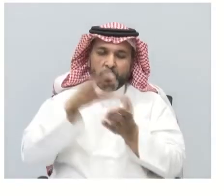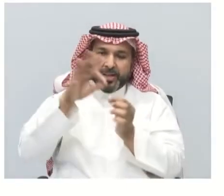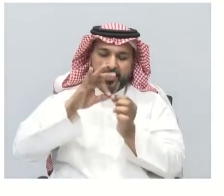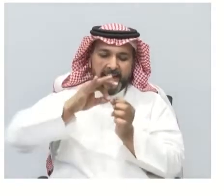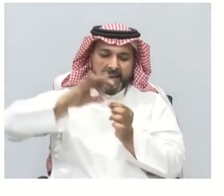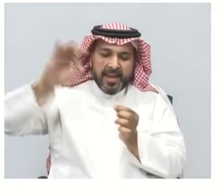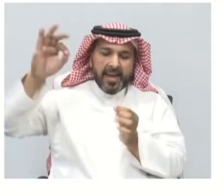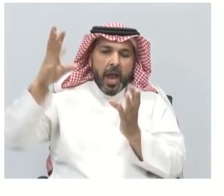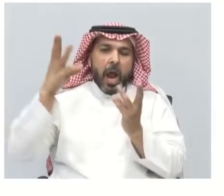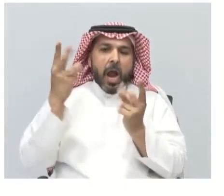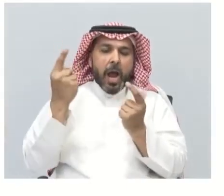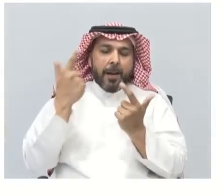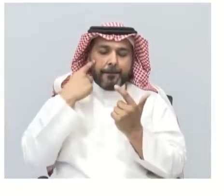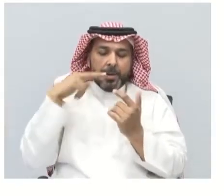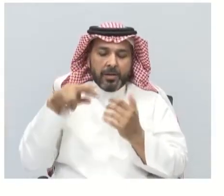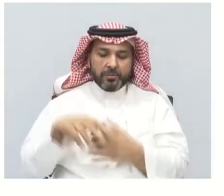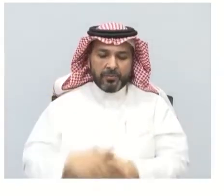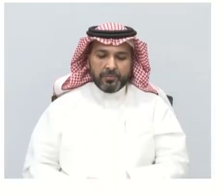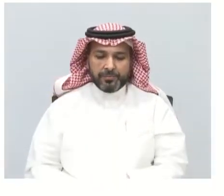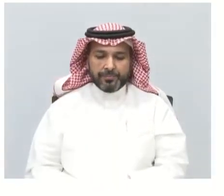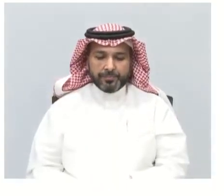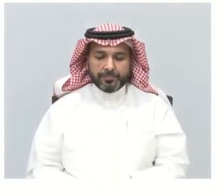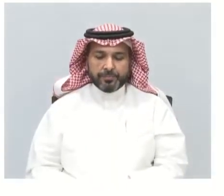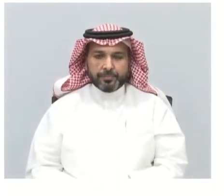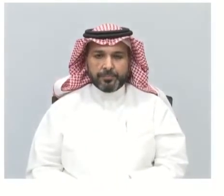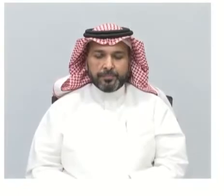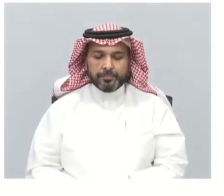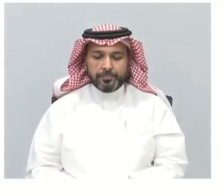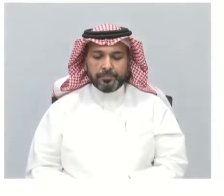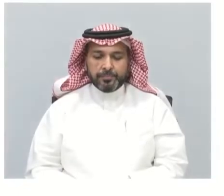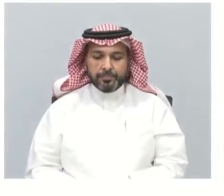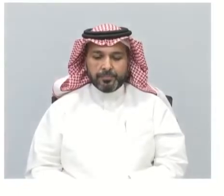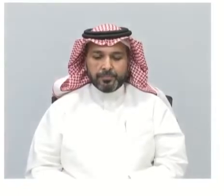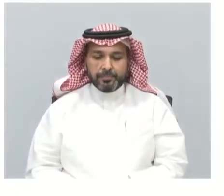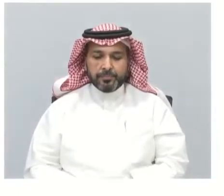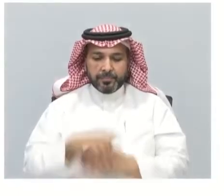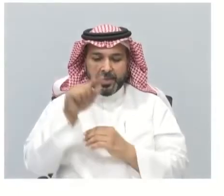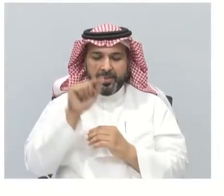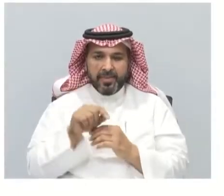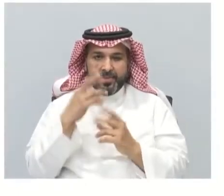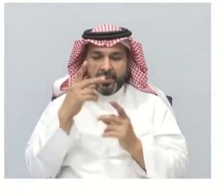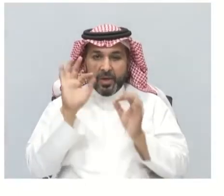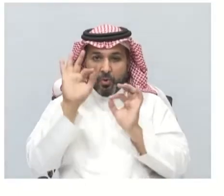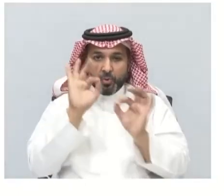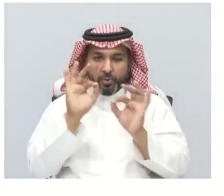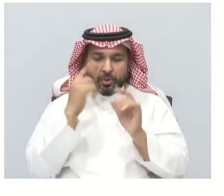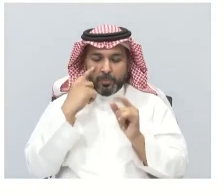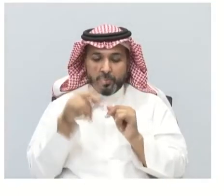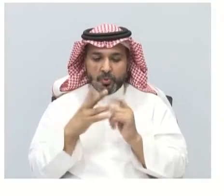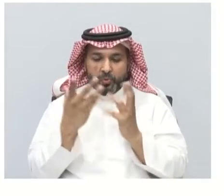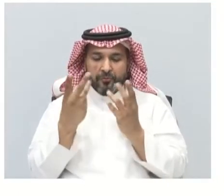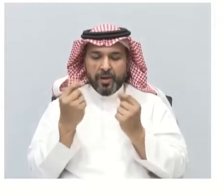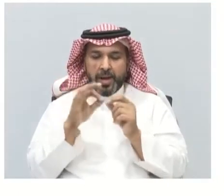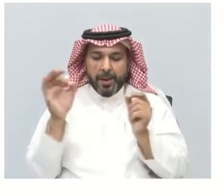عندك النقطه بي اللي هي هذه ونقطه التقاط قاطع اللي هي كيو ممتاز طيب صيغه البعد